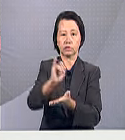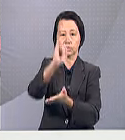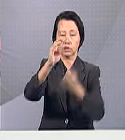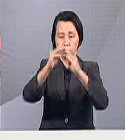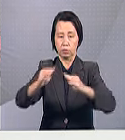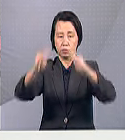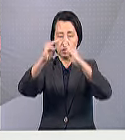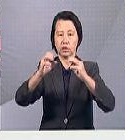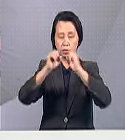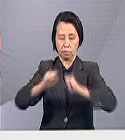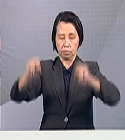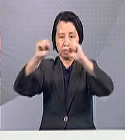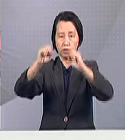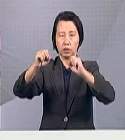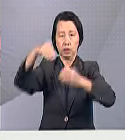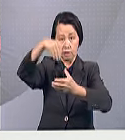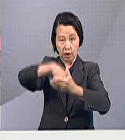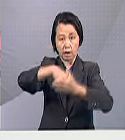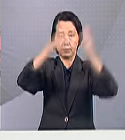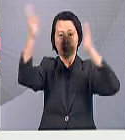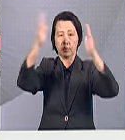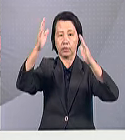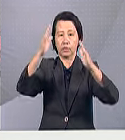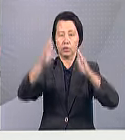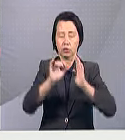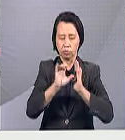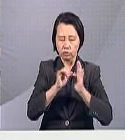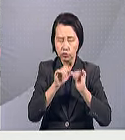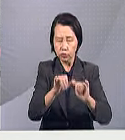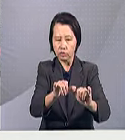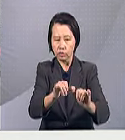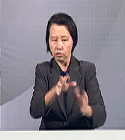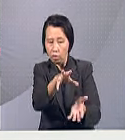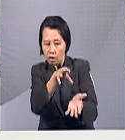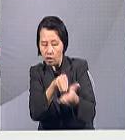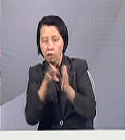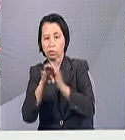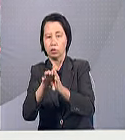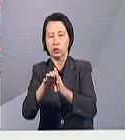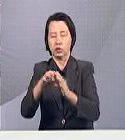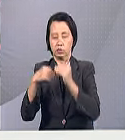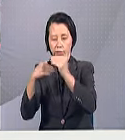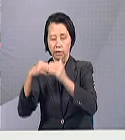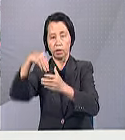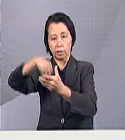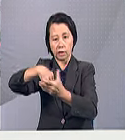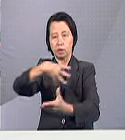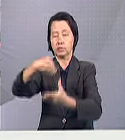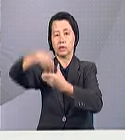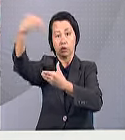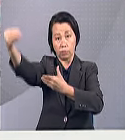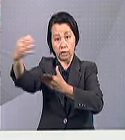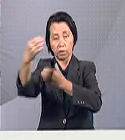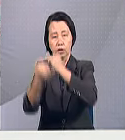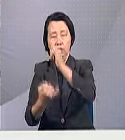dan surau di Malaysia agar terus dicontohi dan disegani di peringkat dalam dan luar negara dari